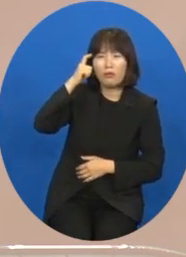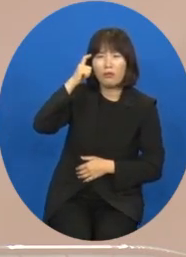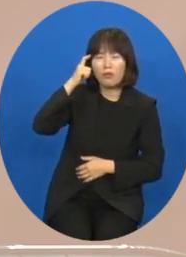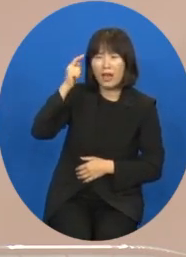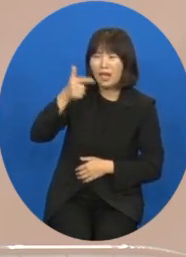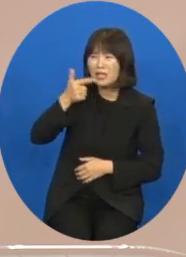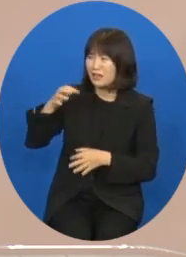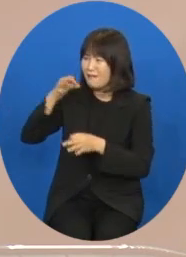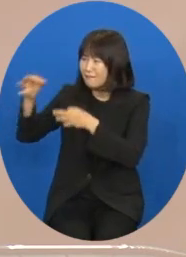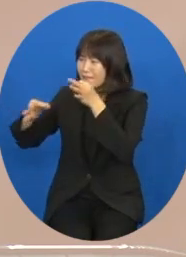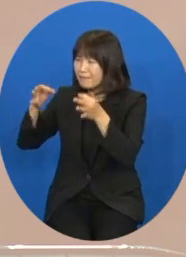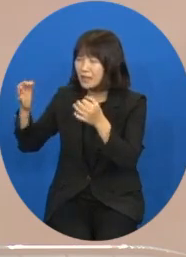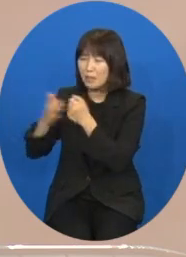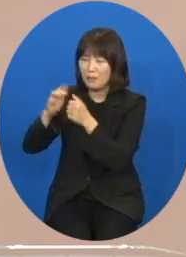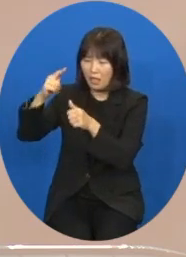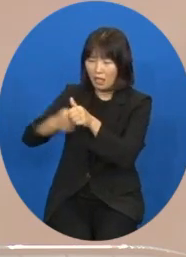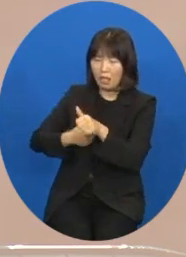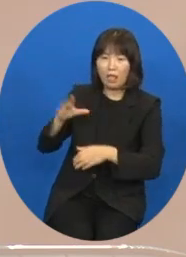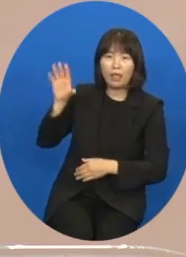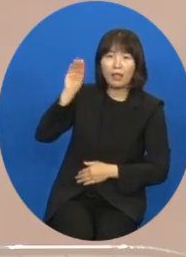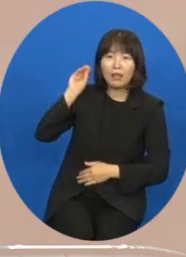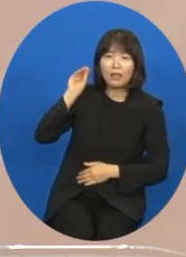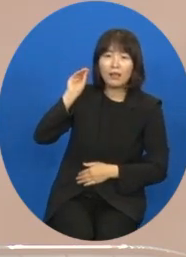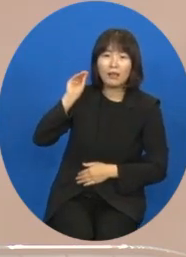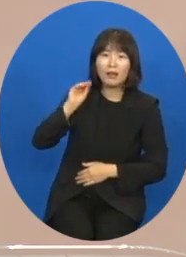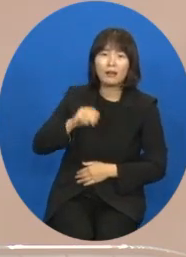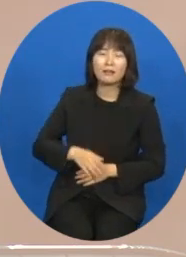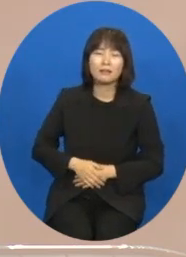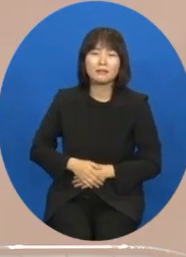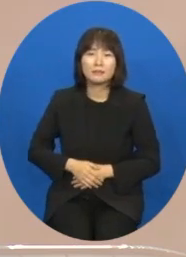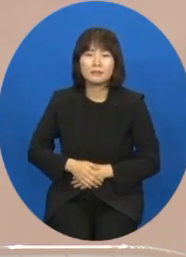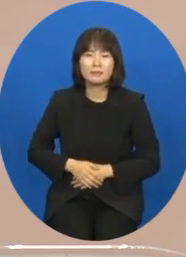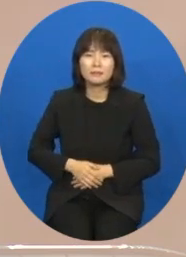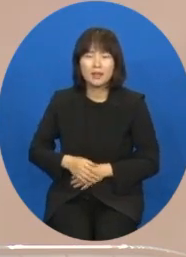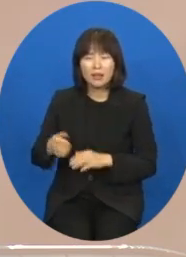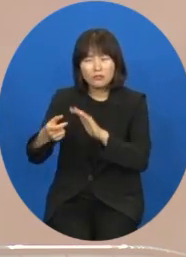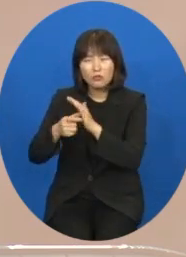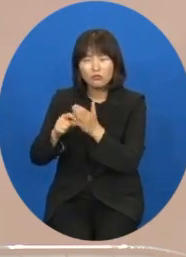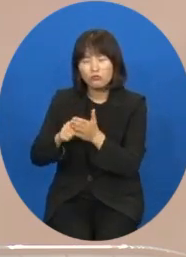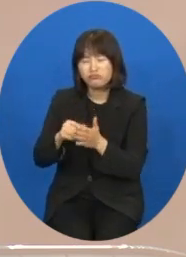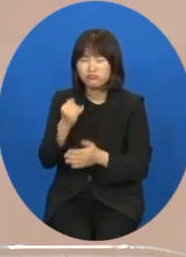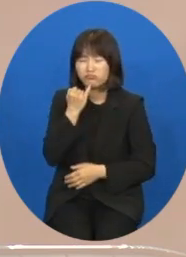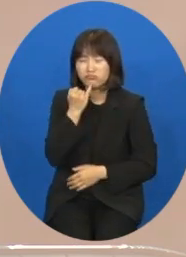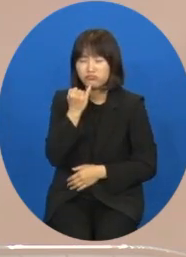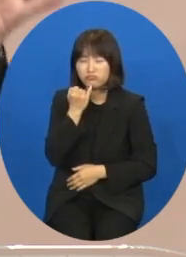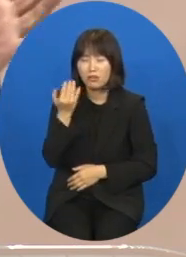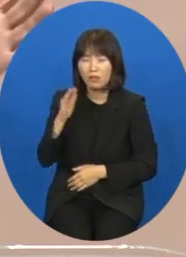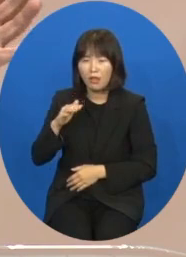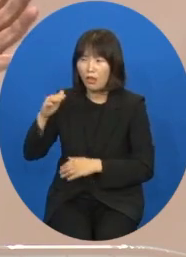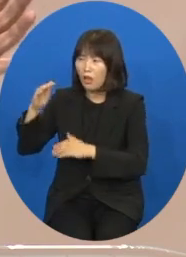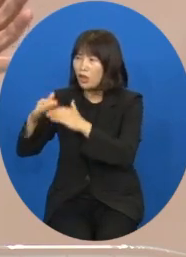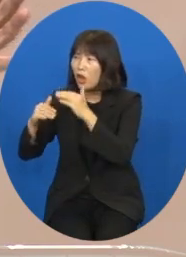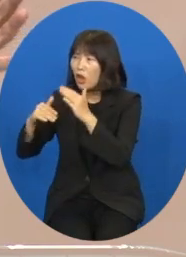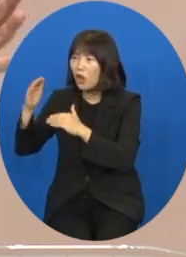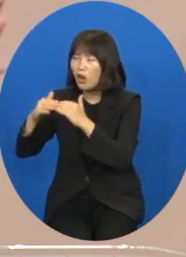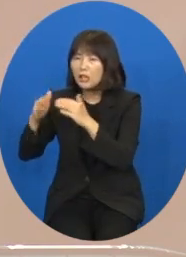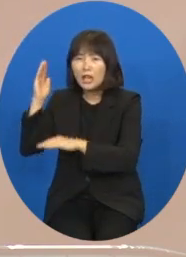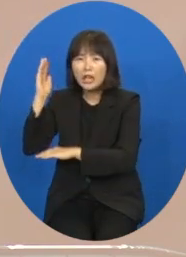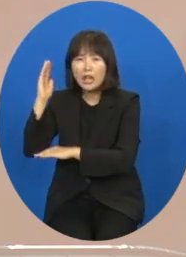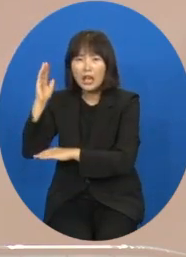소리로 이야기하시니까 다 듣게 되더라고. 근데 뭐 그 정도쯤은 약관데 연애한 이야기도 막